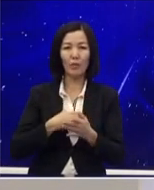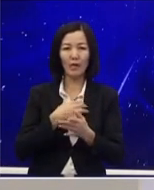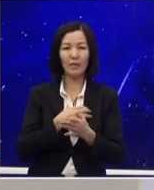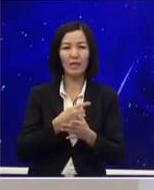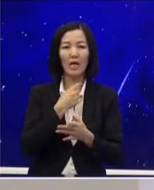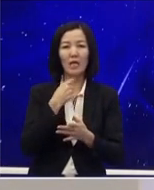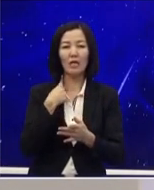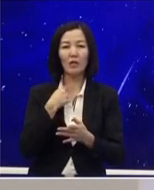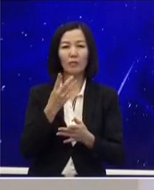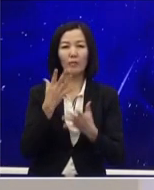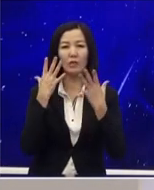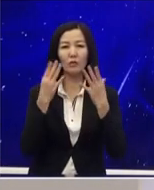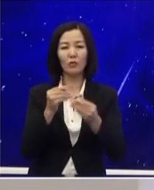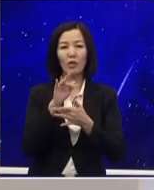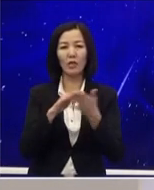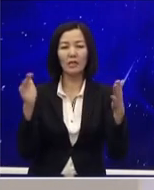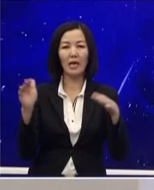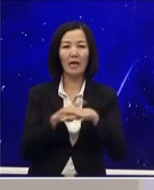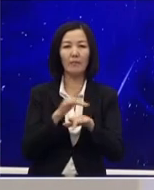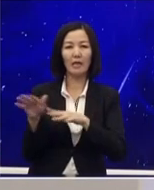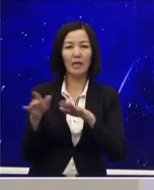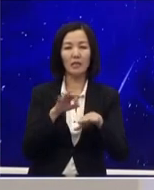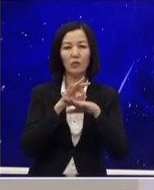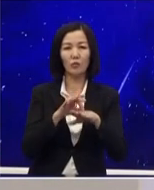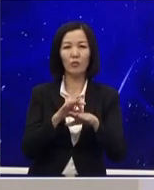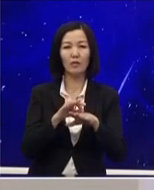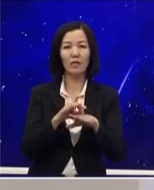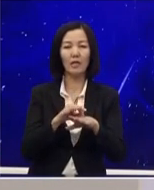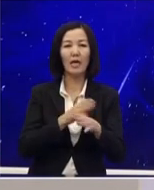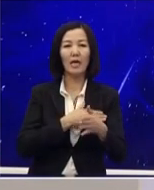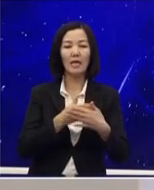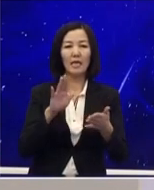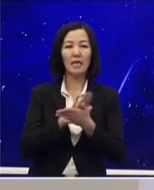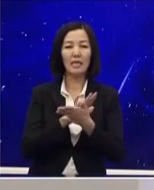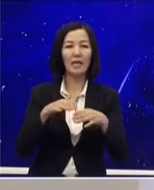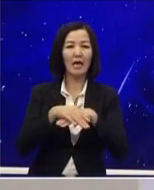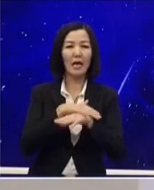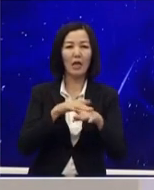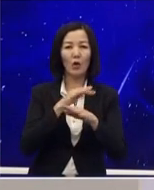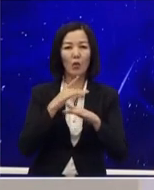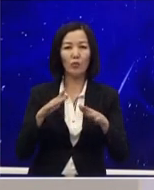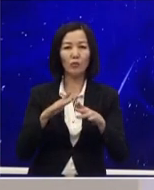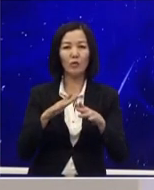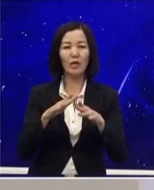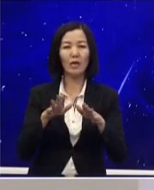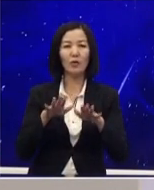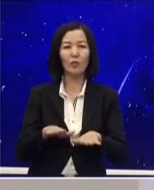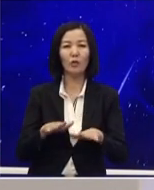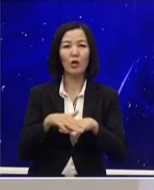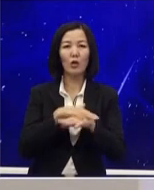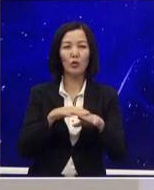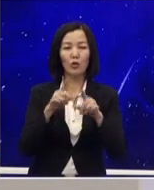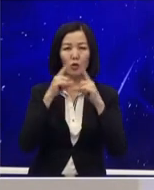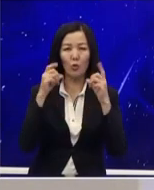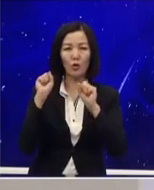орайда Талдықорғанда 5 күнге жалғасқан қайырымдылық акция өтіп жатыр. Аясында еріктілер халық көп шоғырланған жерлерде тұрғындарға